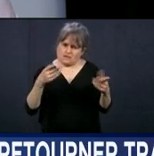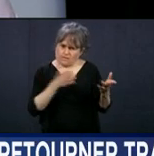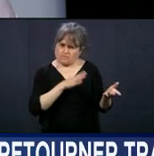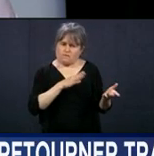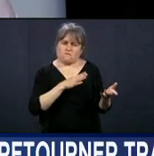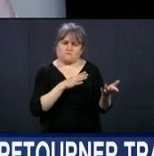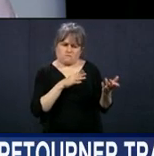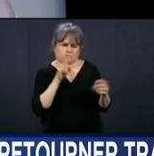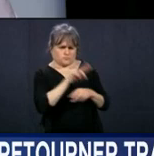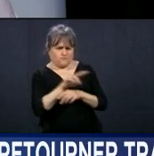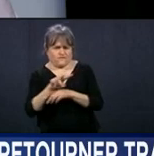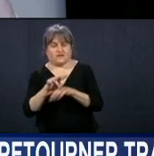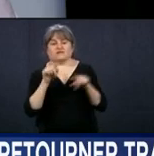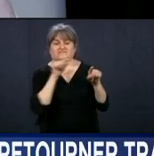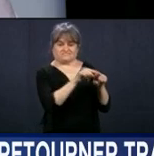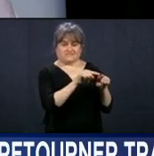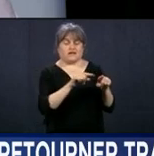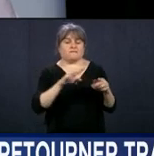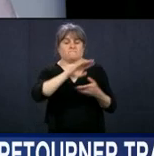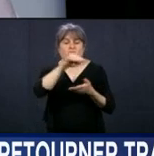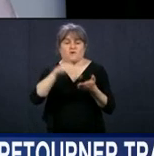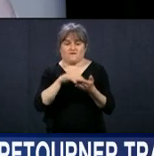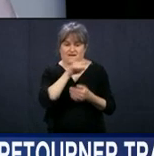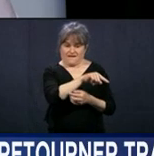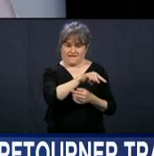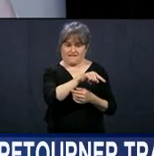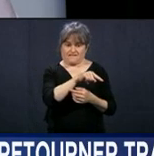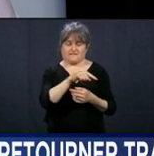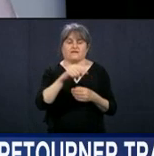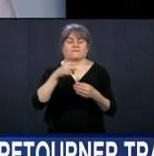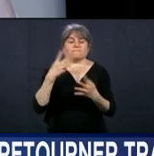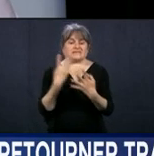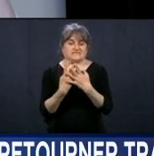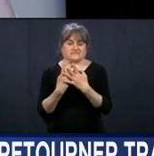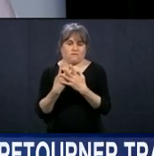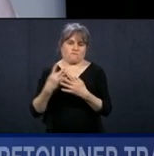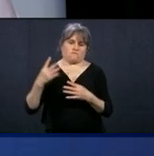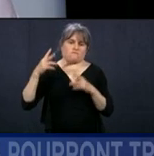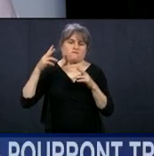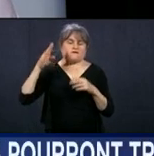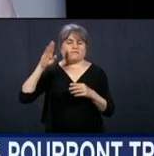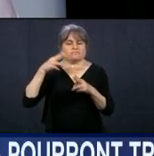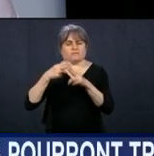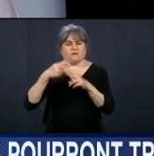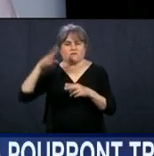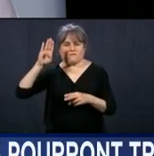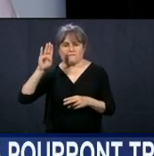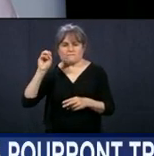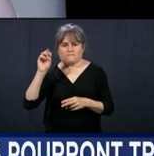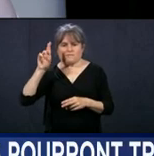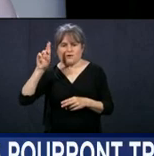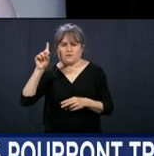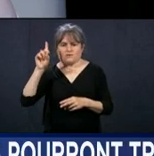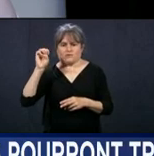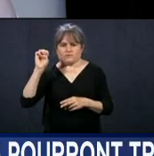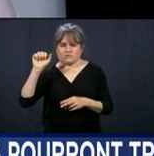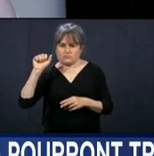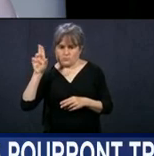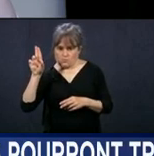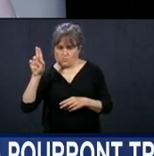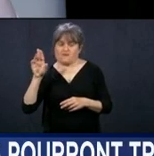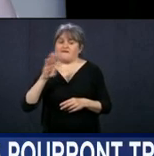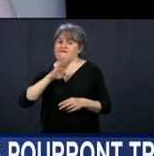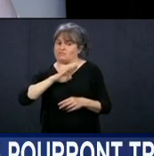nombre de détenus qui ont été testés positifs, donc qui sont infectés par la COVID. Alors, c'est une évidence